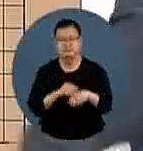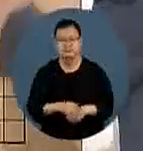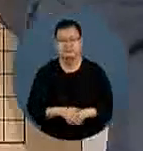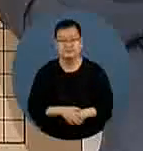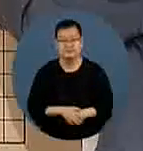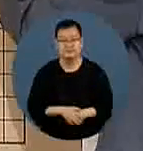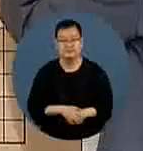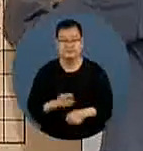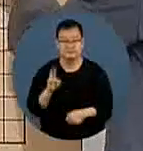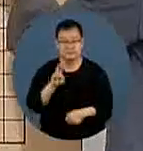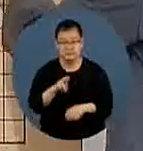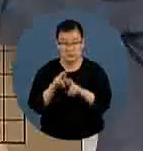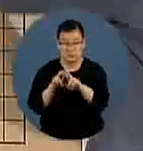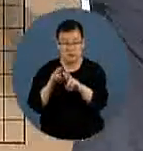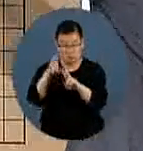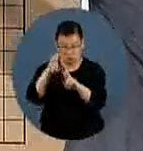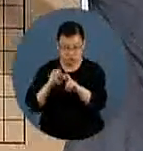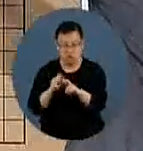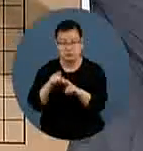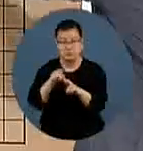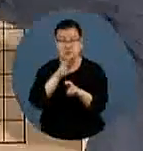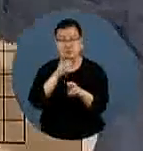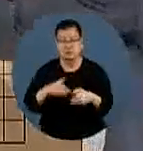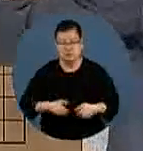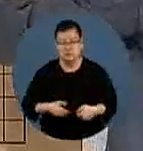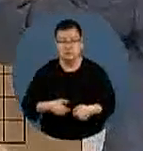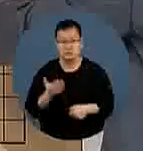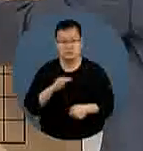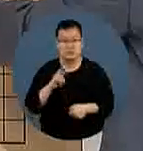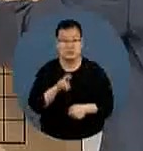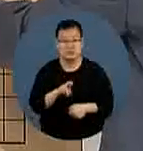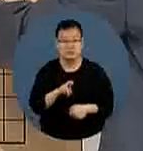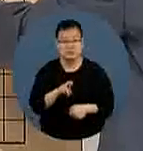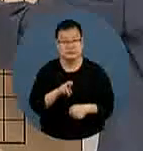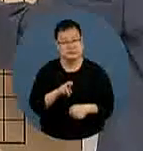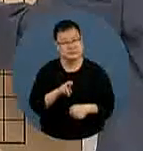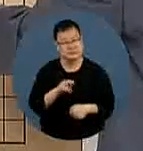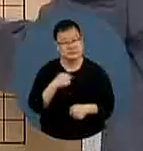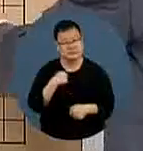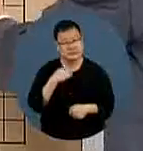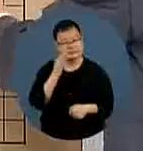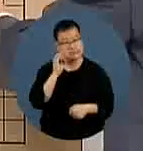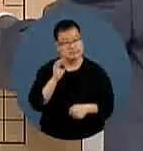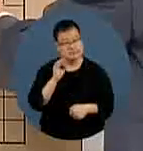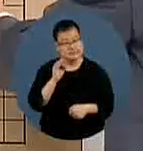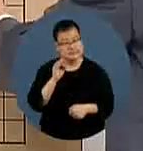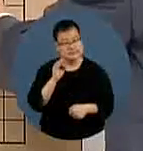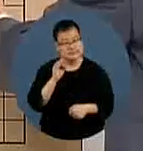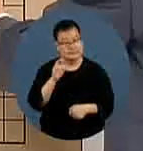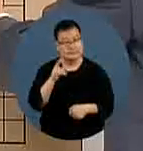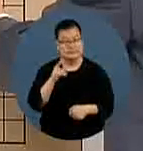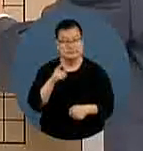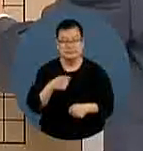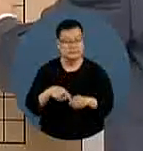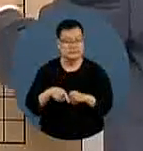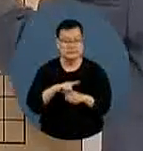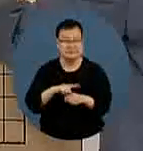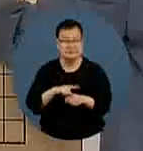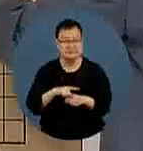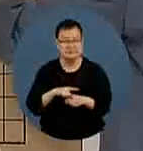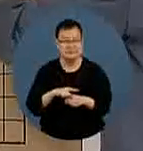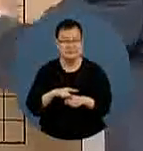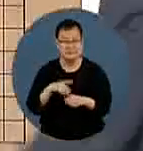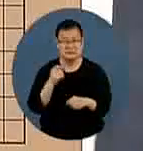네, 조이는 건 말할 것도 없고. 그러나 여기서 조이지 않고 이걸 밀었는데 이게 상당히 뒷북이라는 말은 뭐냐면